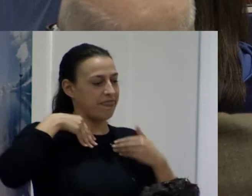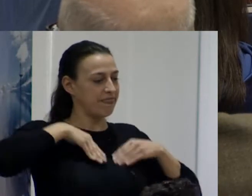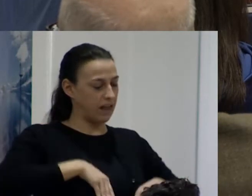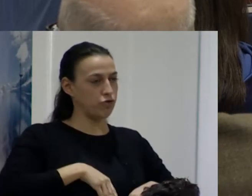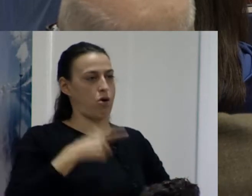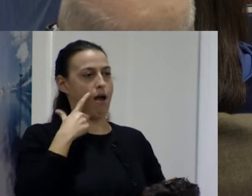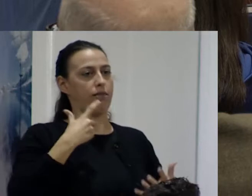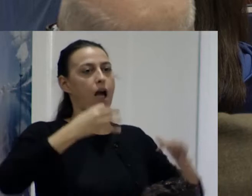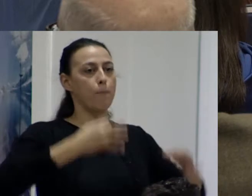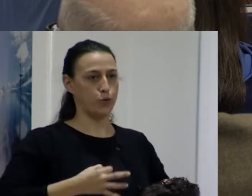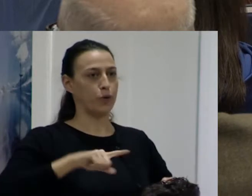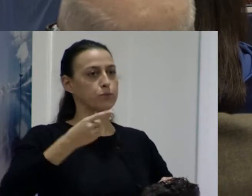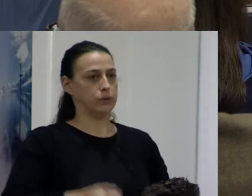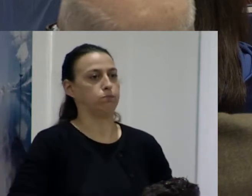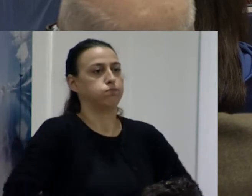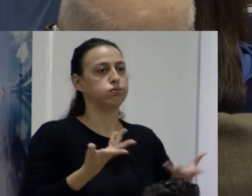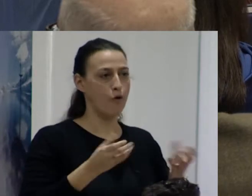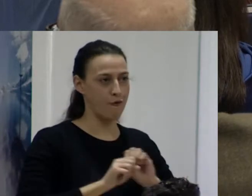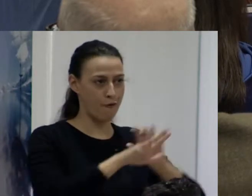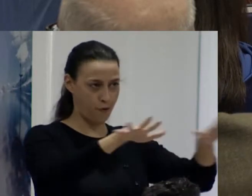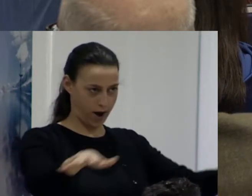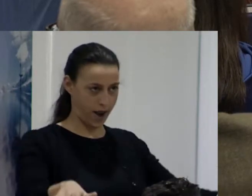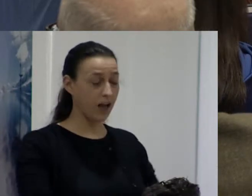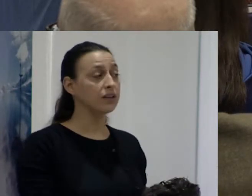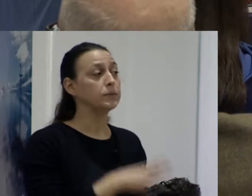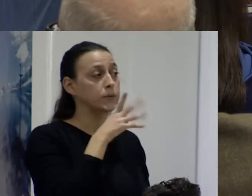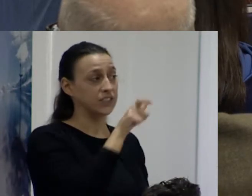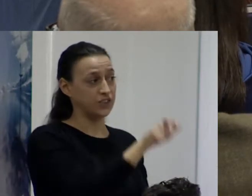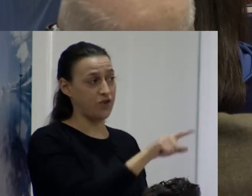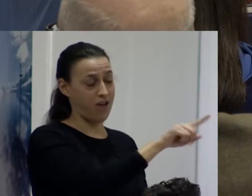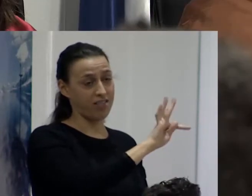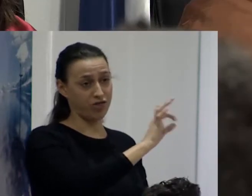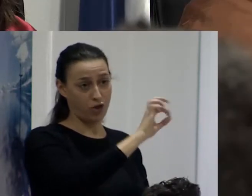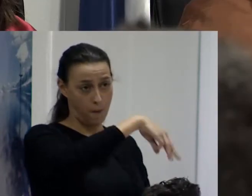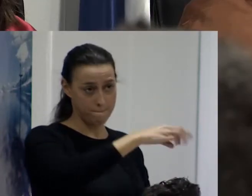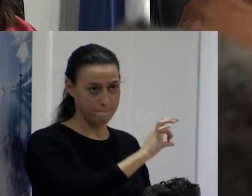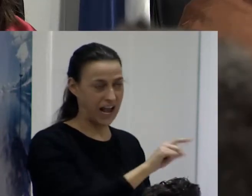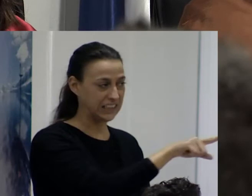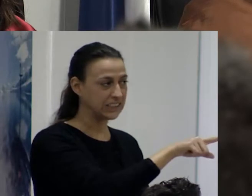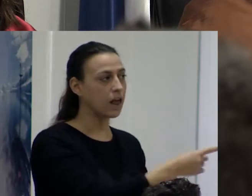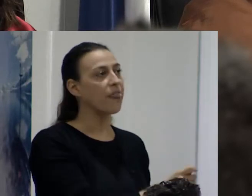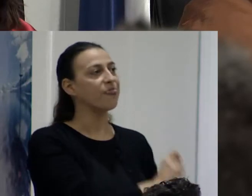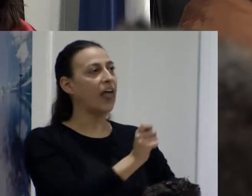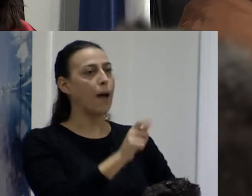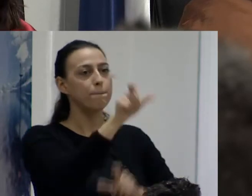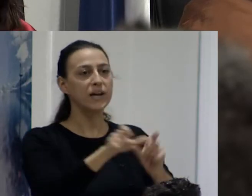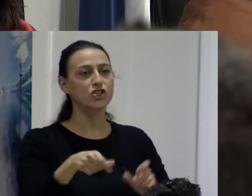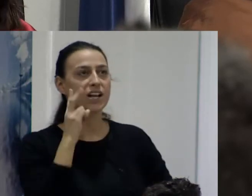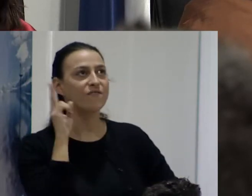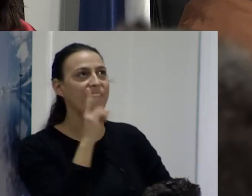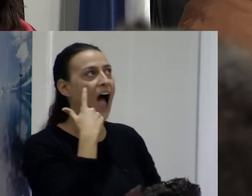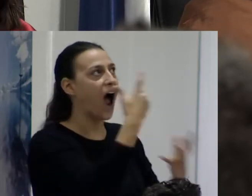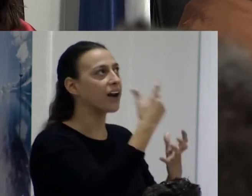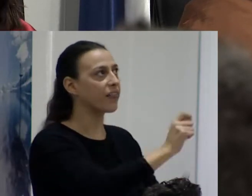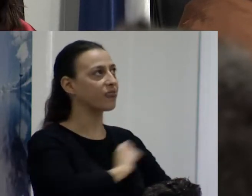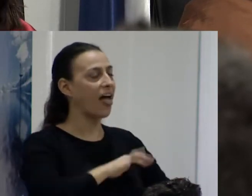gaudir-lo i Tomàs Llorenç és de les persones que més ha contribuït a la tasca d'humanitzar-lo. Perquè aquest professor, historiador i